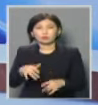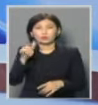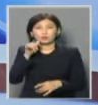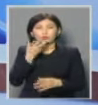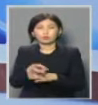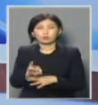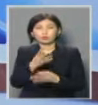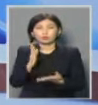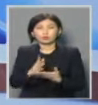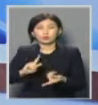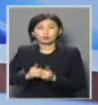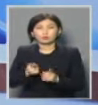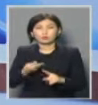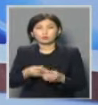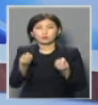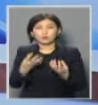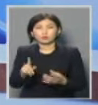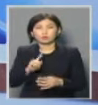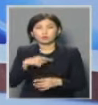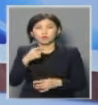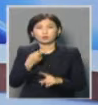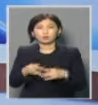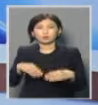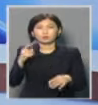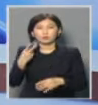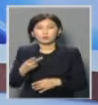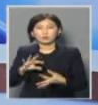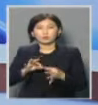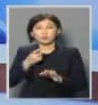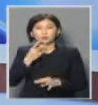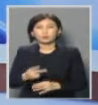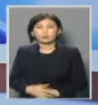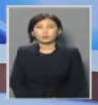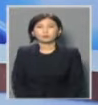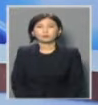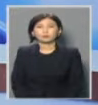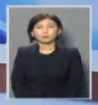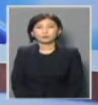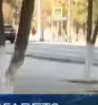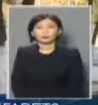электронных сигарет, заменяющих обычные? Что говорят специалисты? Подробнее в сюжете.